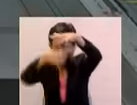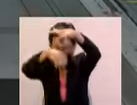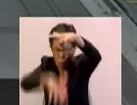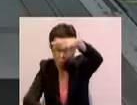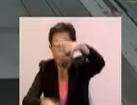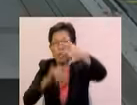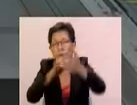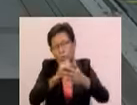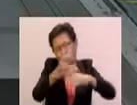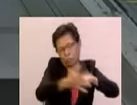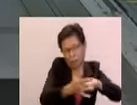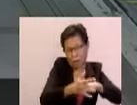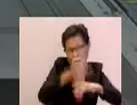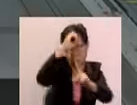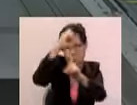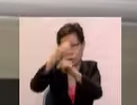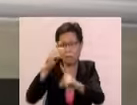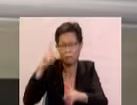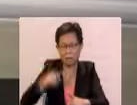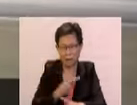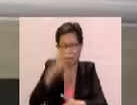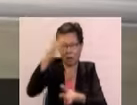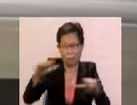of the tactical mission yang kita akan lakukan.